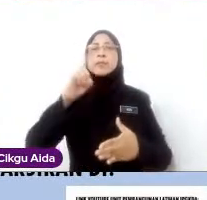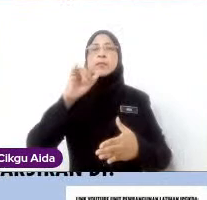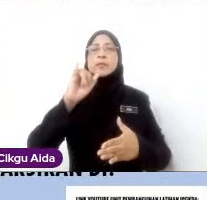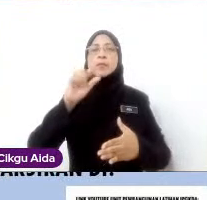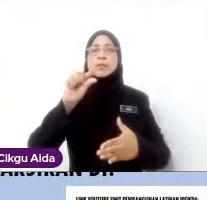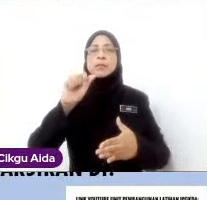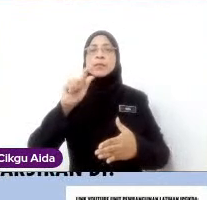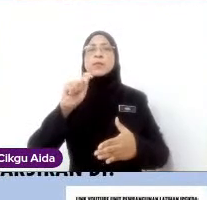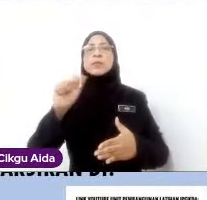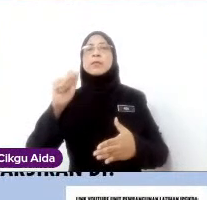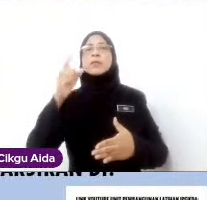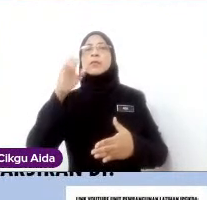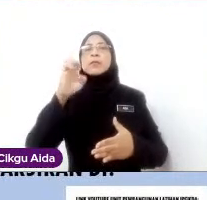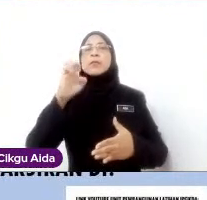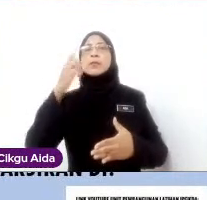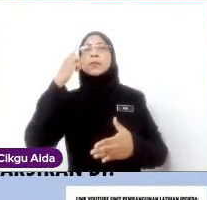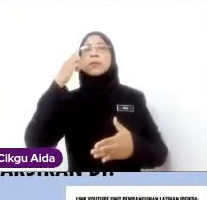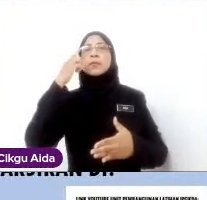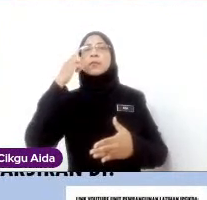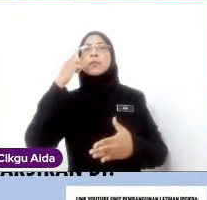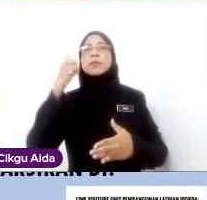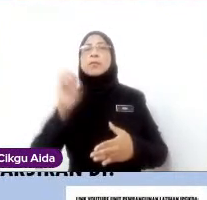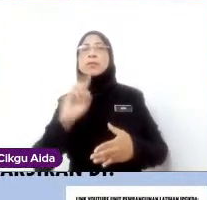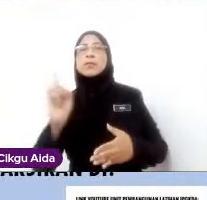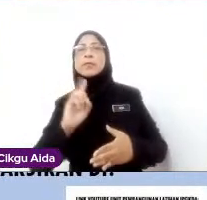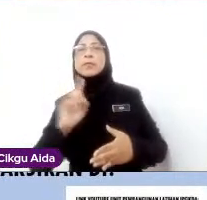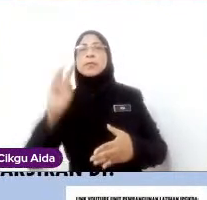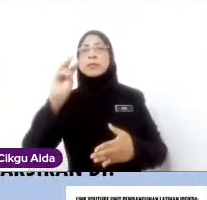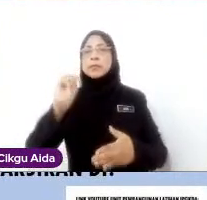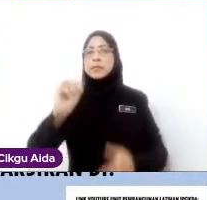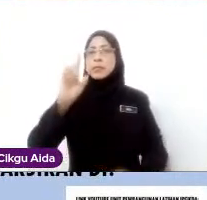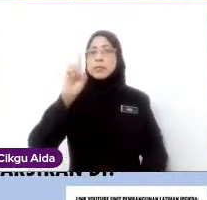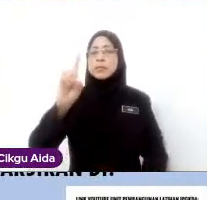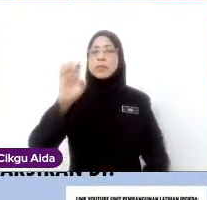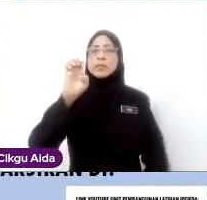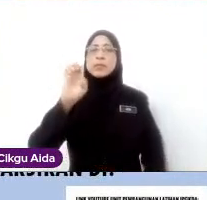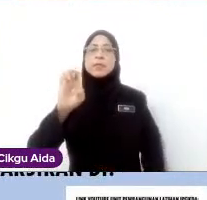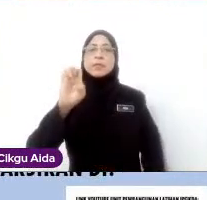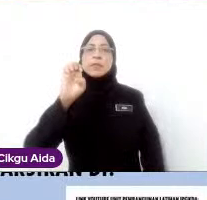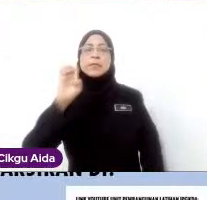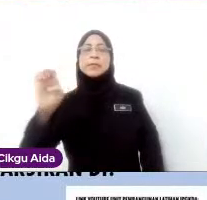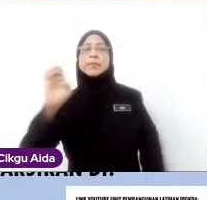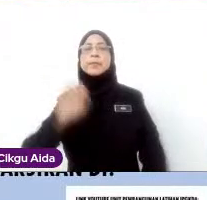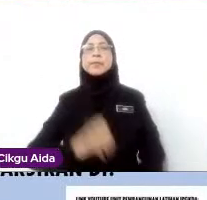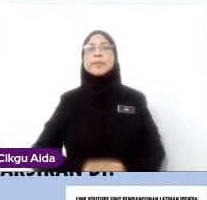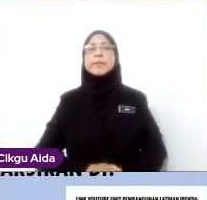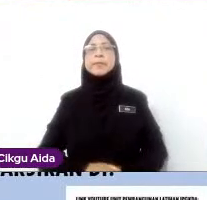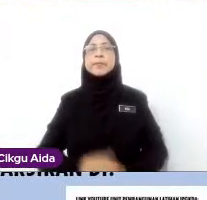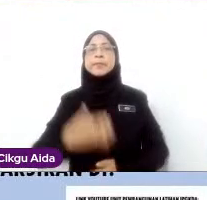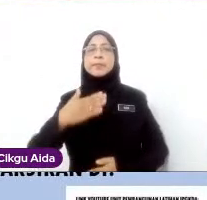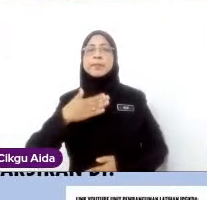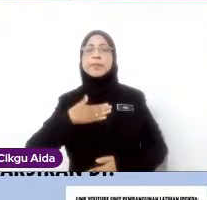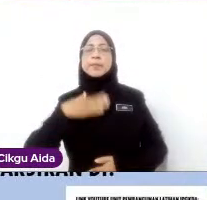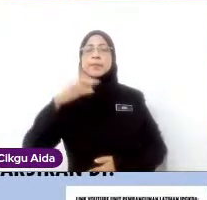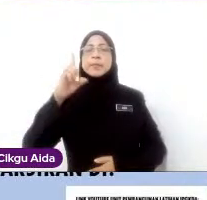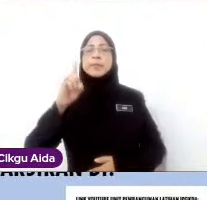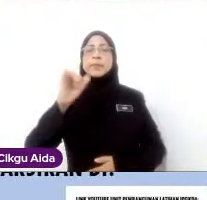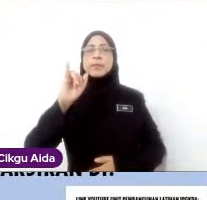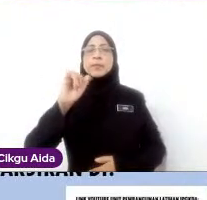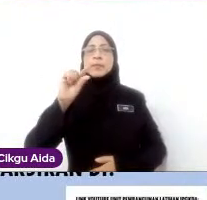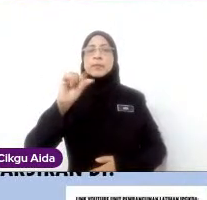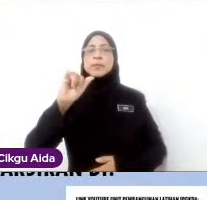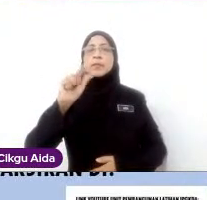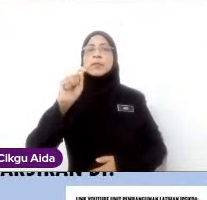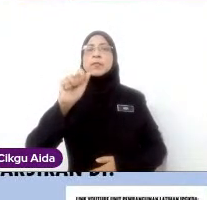pun sebelum yang sedutan video yang saya kongsikan tadi yang telah pun dirakam oleh siaran TV,